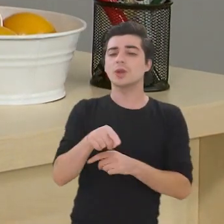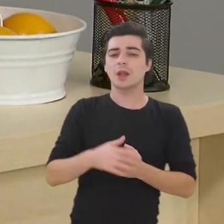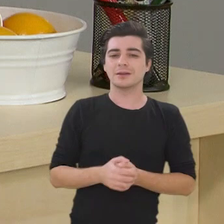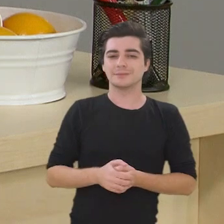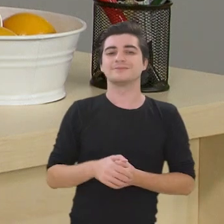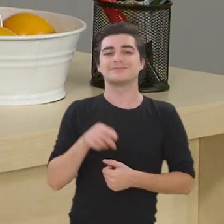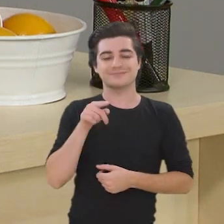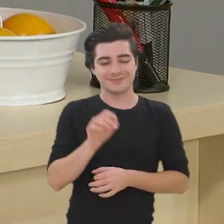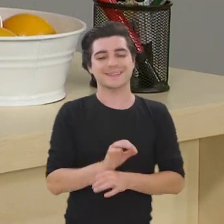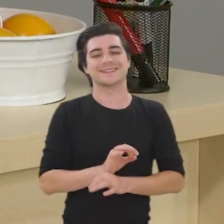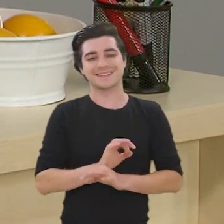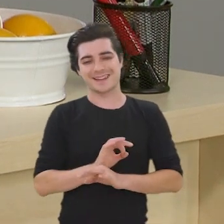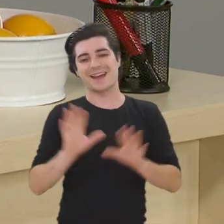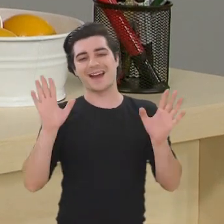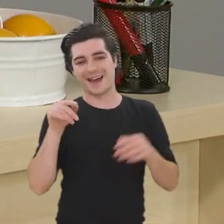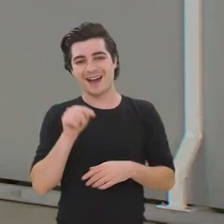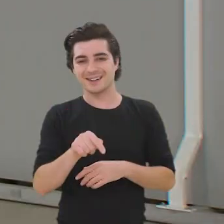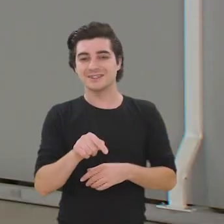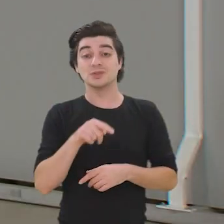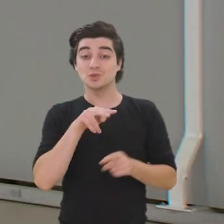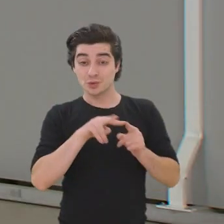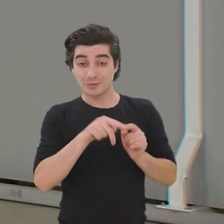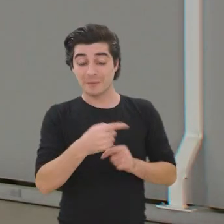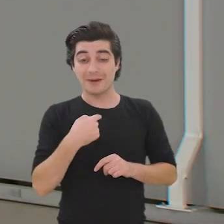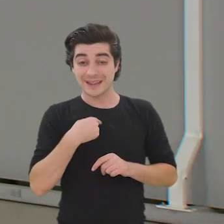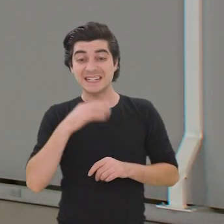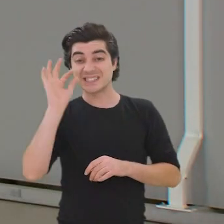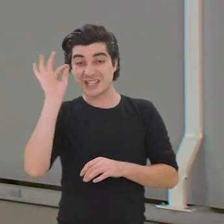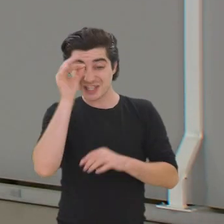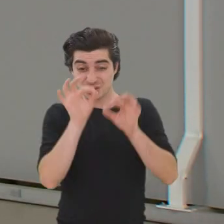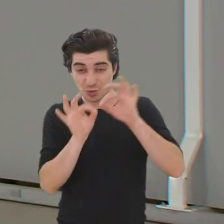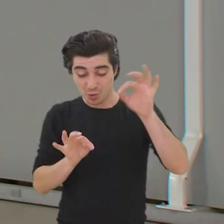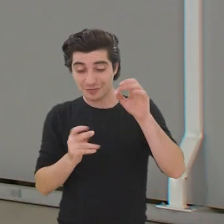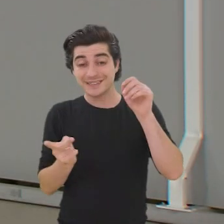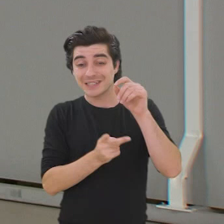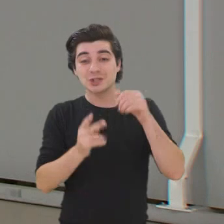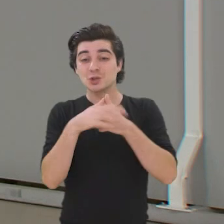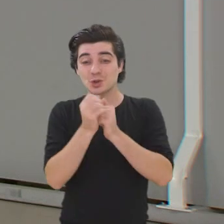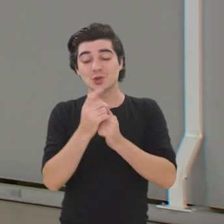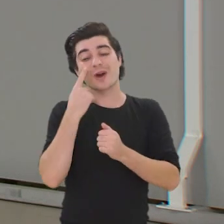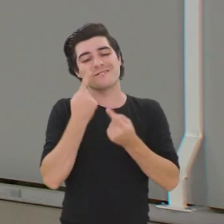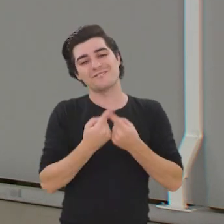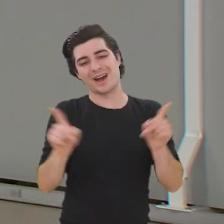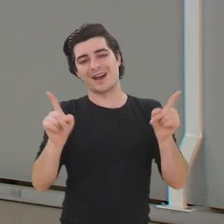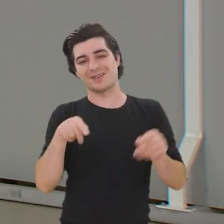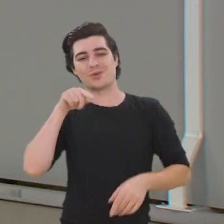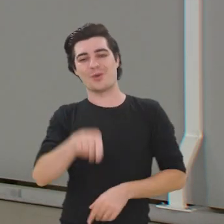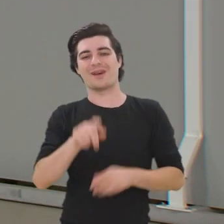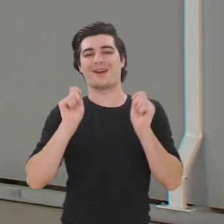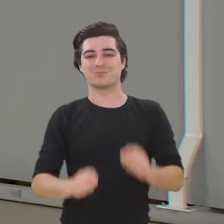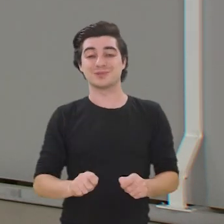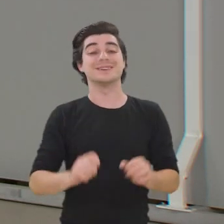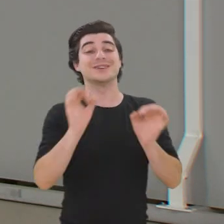misin? Harika. Nur Banu bana yeşil çubuğun, turuncu iki çubuktan farklı olduğunu